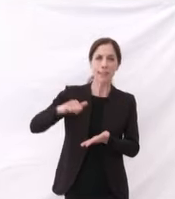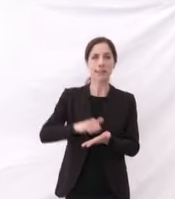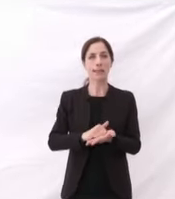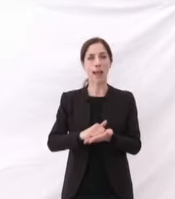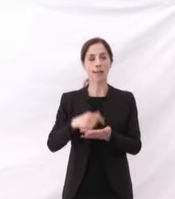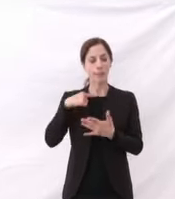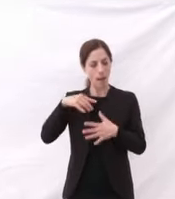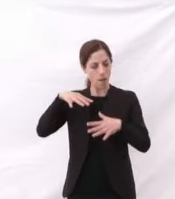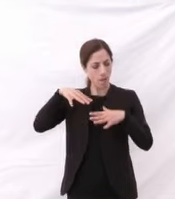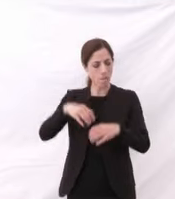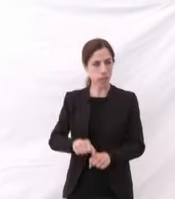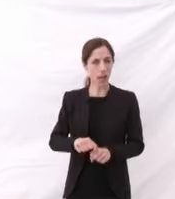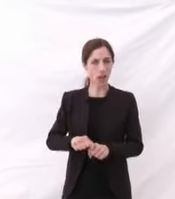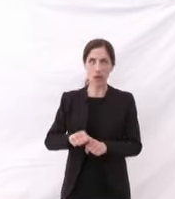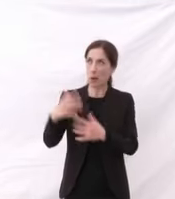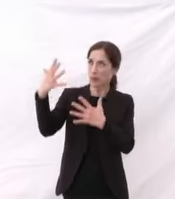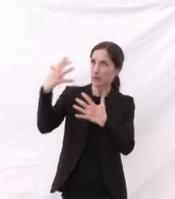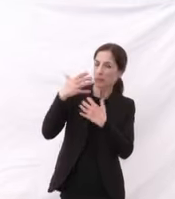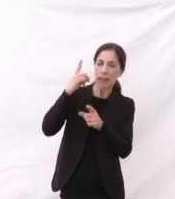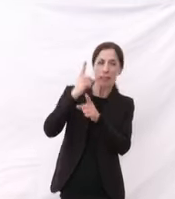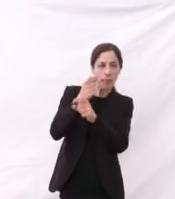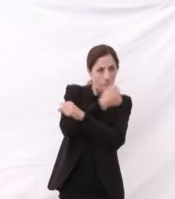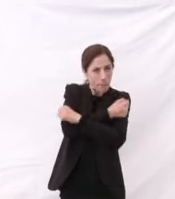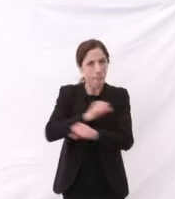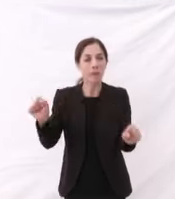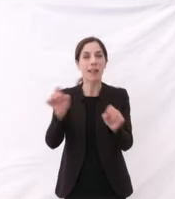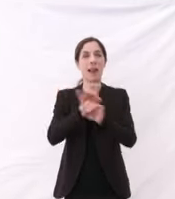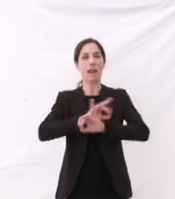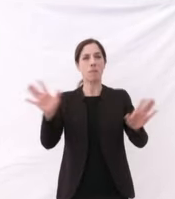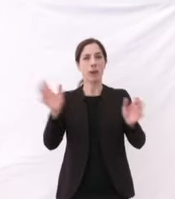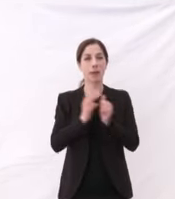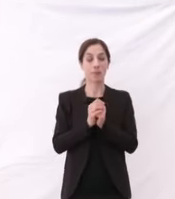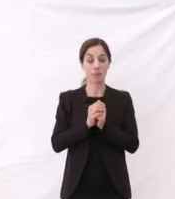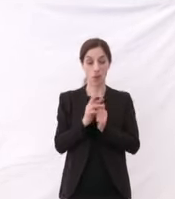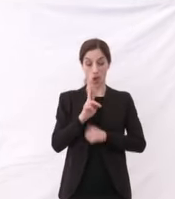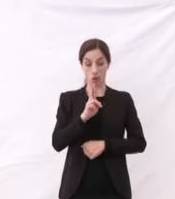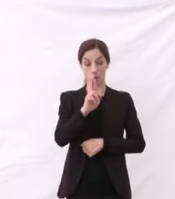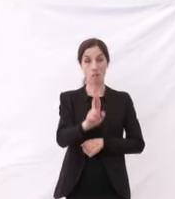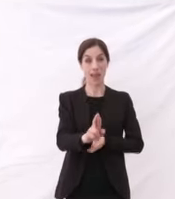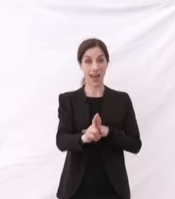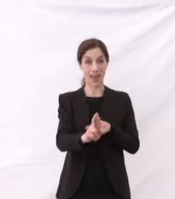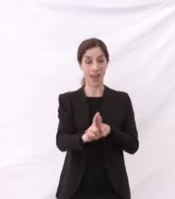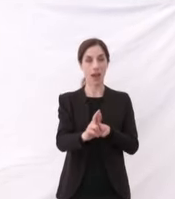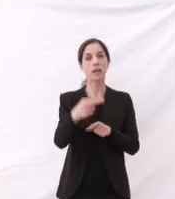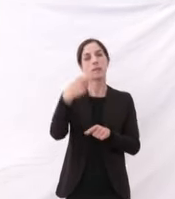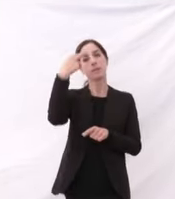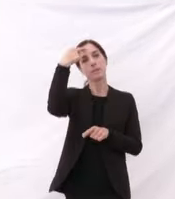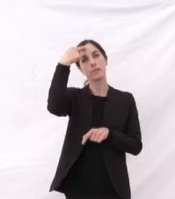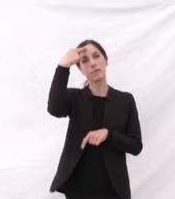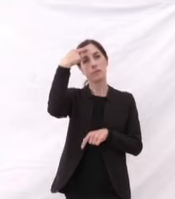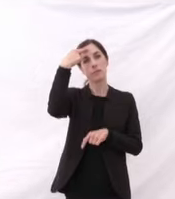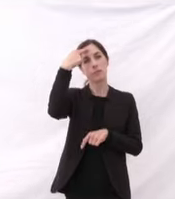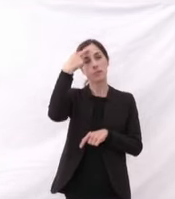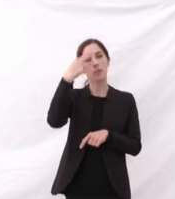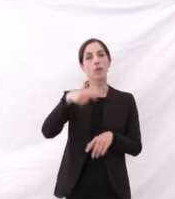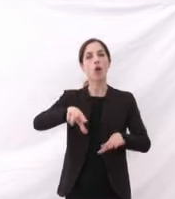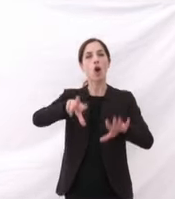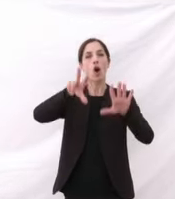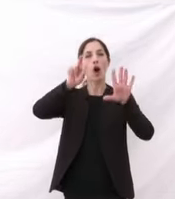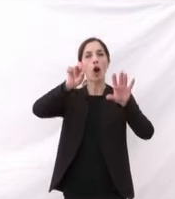nostra liberazione. E domenica ricorderemo 80 anni,